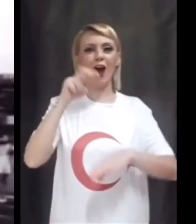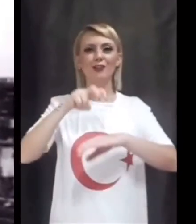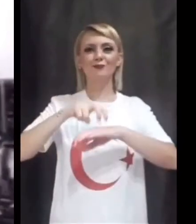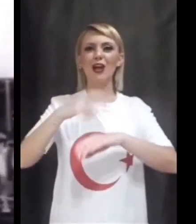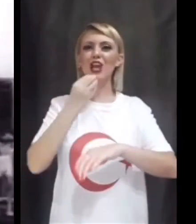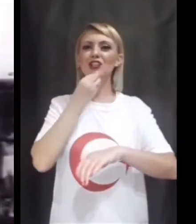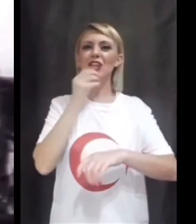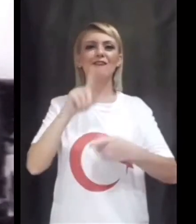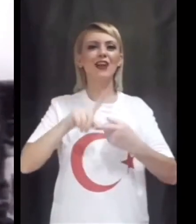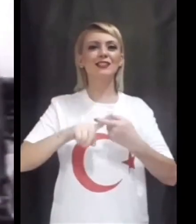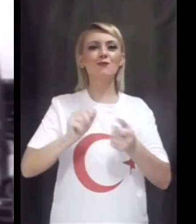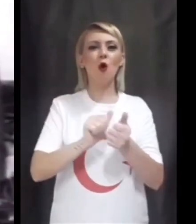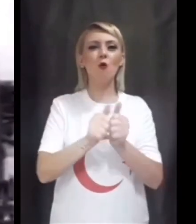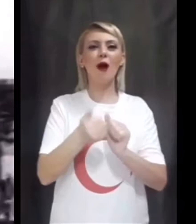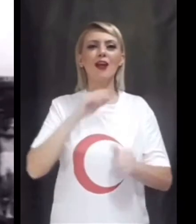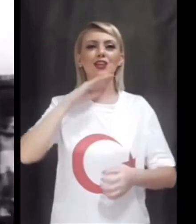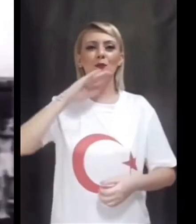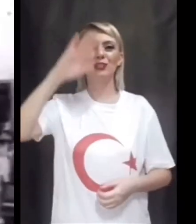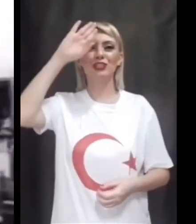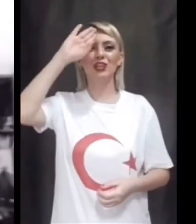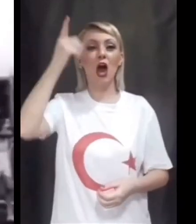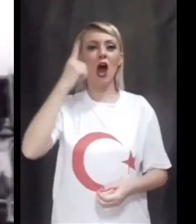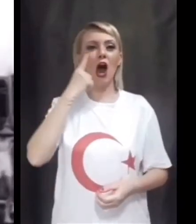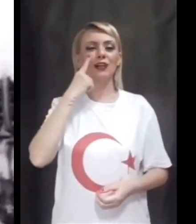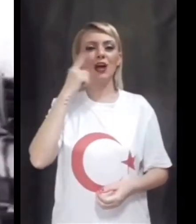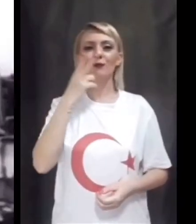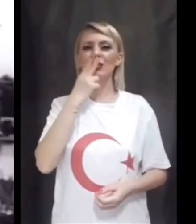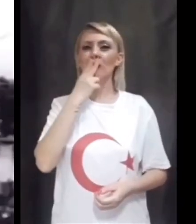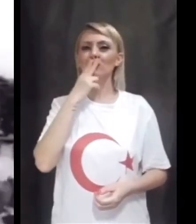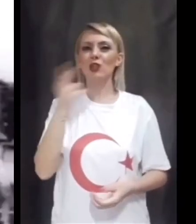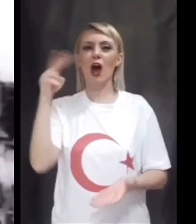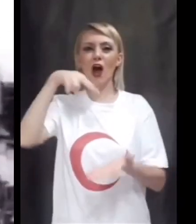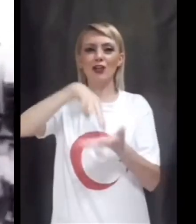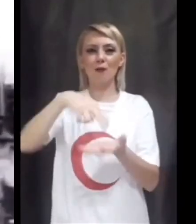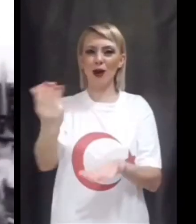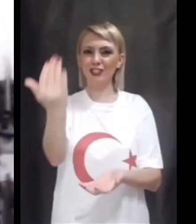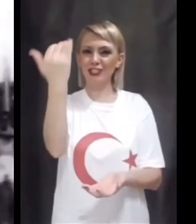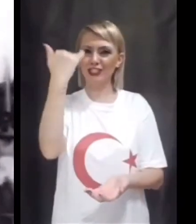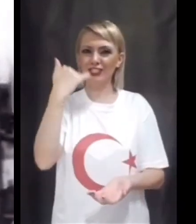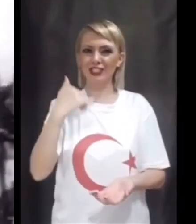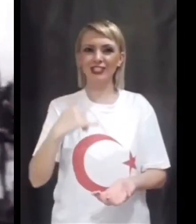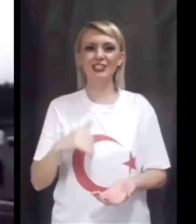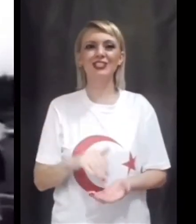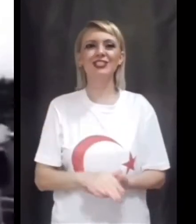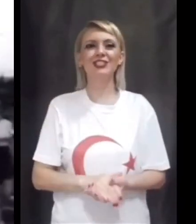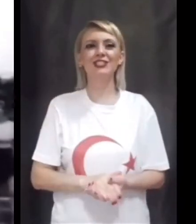Atatürk'ü anma gençlik ve spor bayramı. Atam Samsun'a ayak bastı.